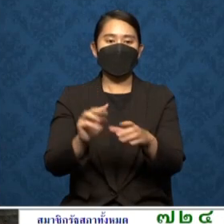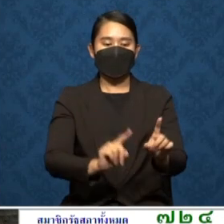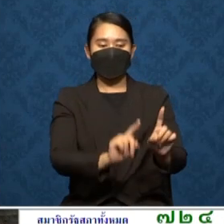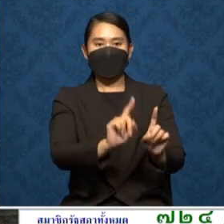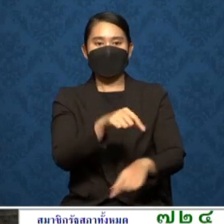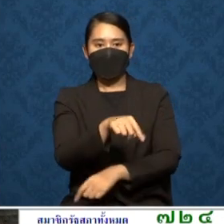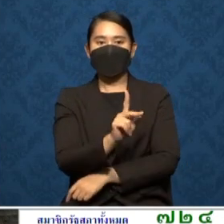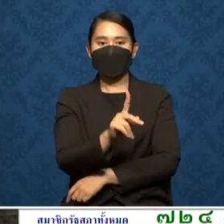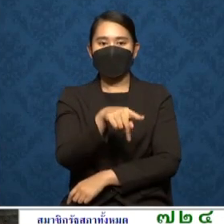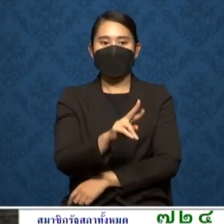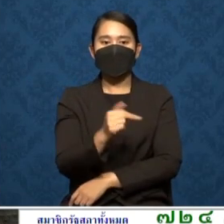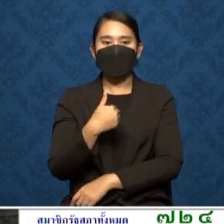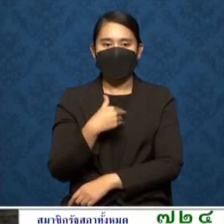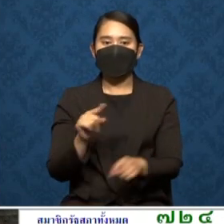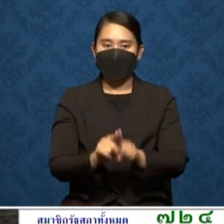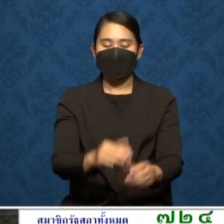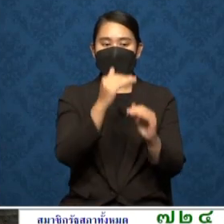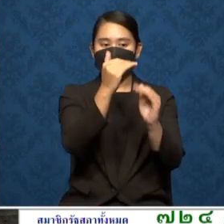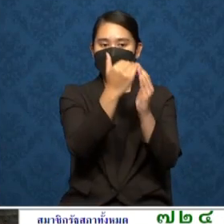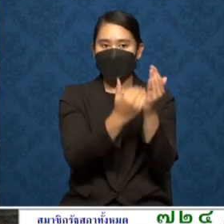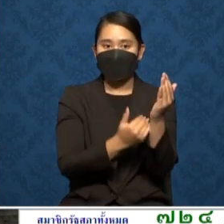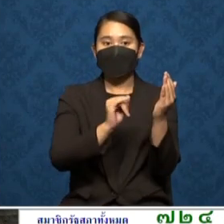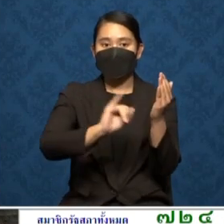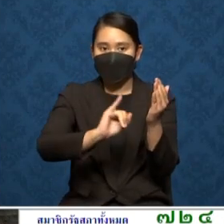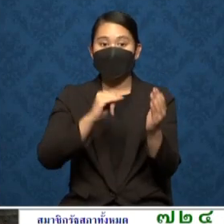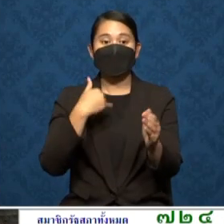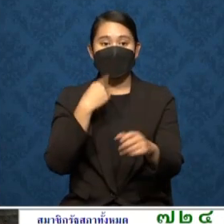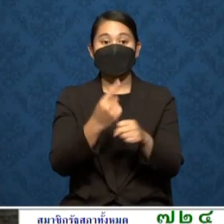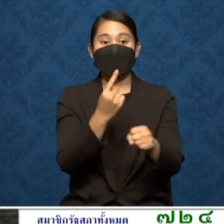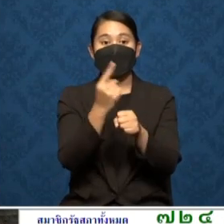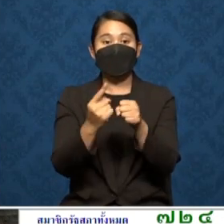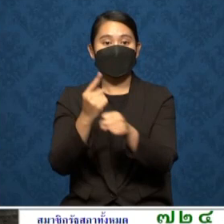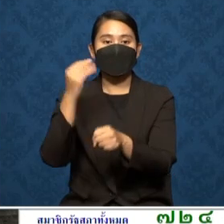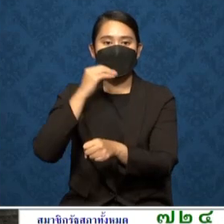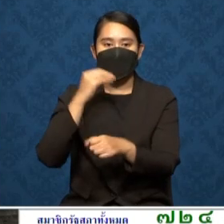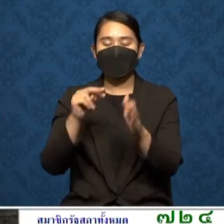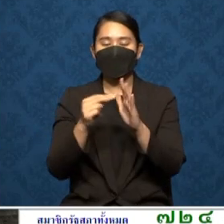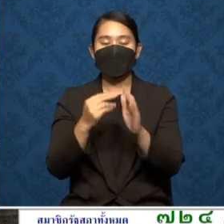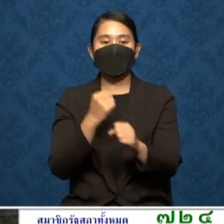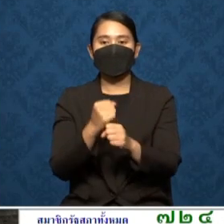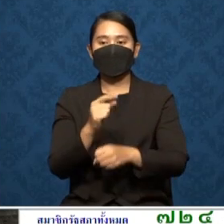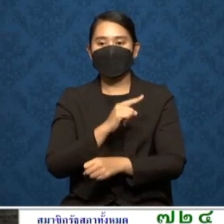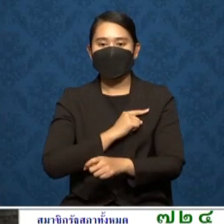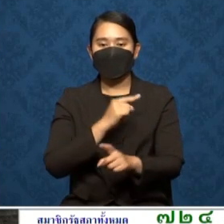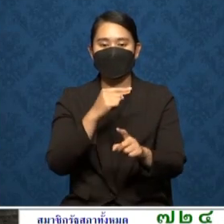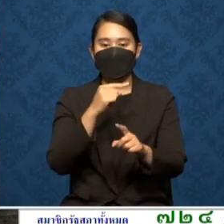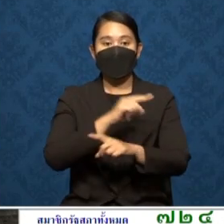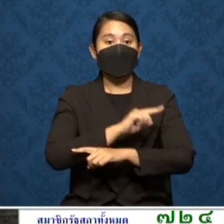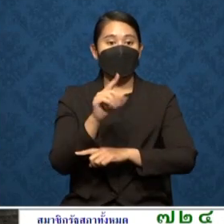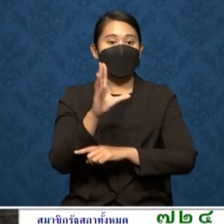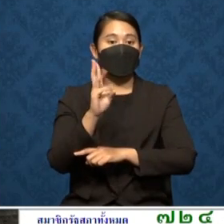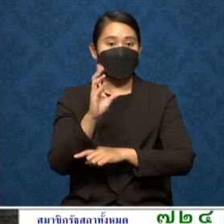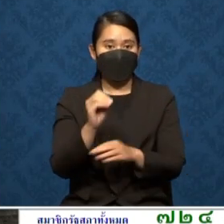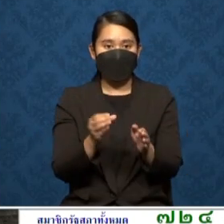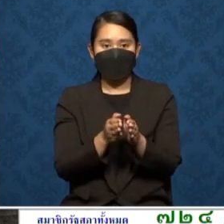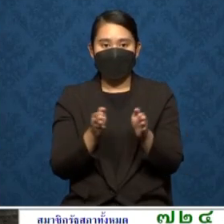ว่ากำหนดได้ถูกต้องหรือไม่ในแต่ละปีซึ่งเขาก็ต้องทำหน้าที่รายงานทุก60วันฉะนั้น